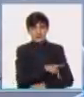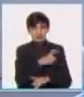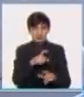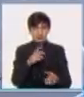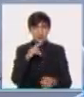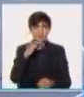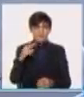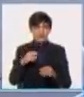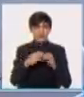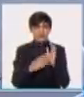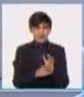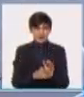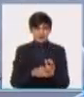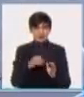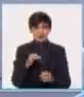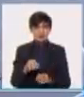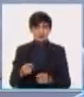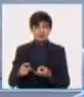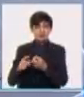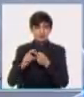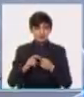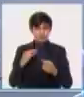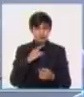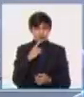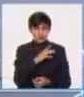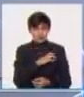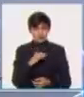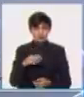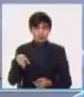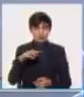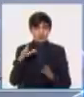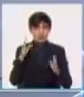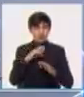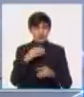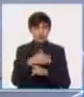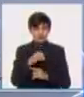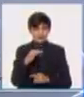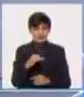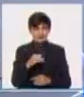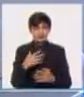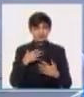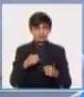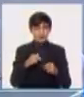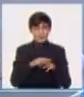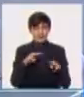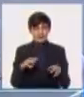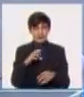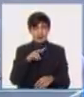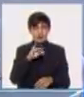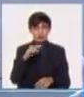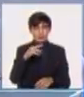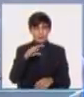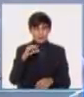арасында COVID-19-ды сырттан жұқтырғандар көп. Денсаулық сақтау вице-министрі Людмила Бюрабекова